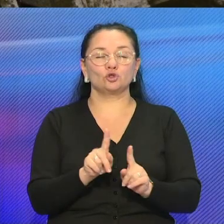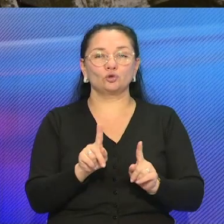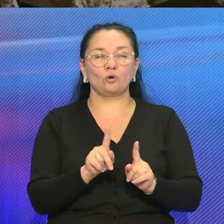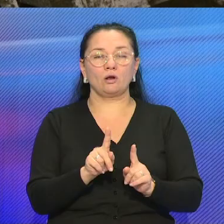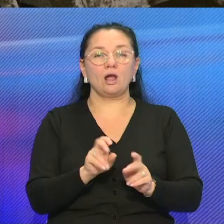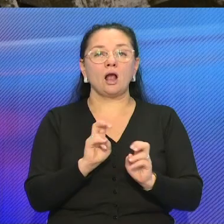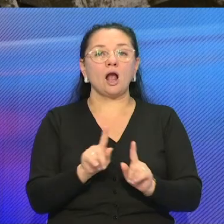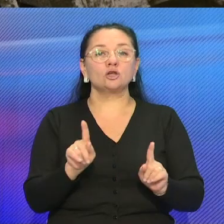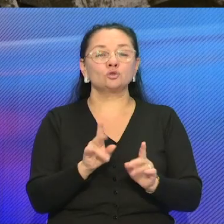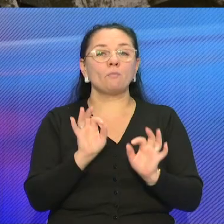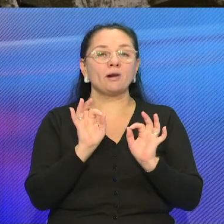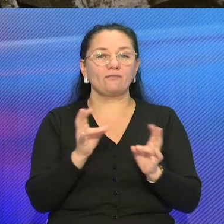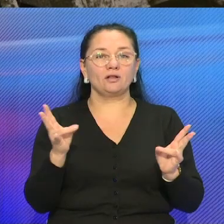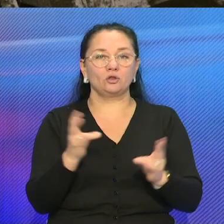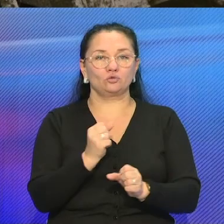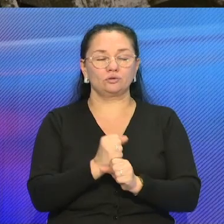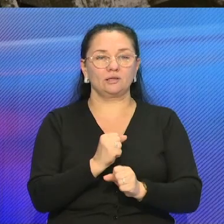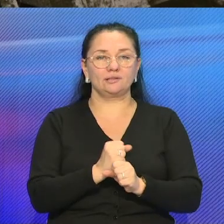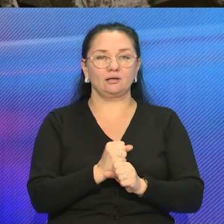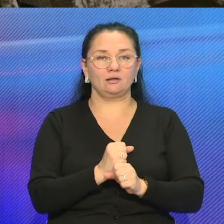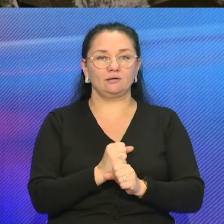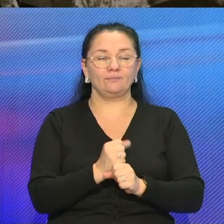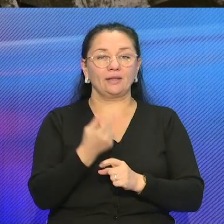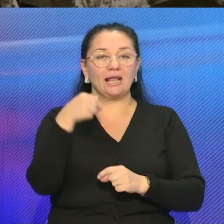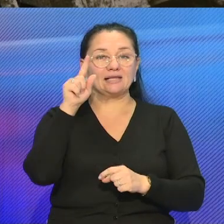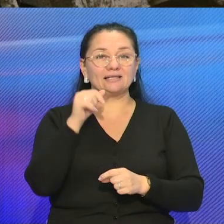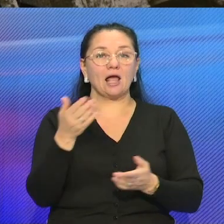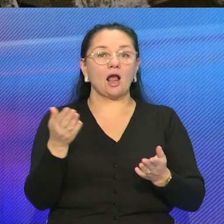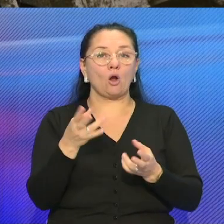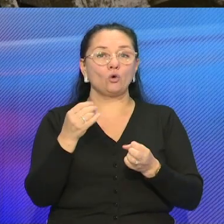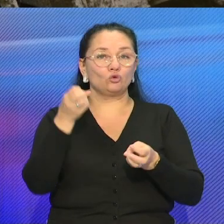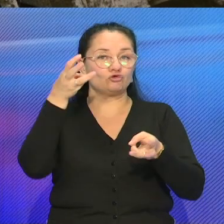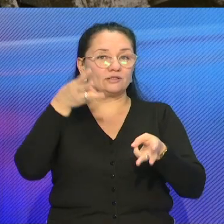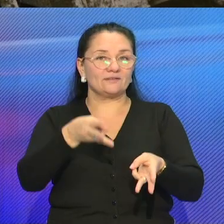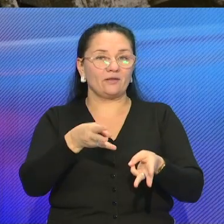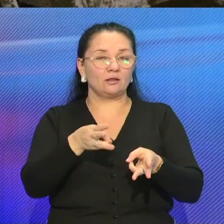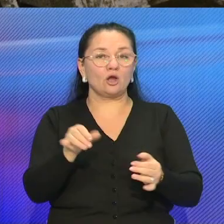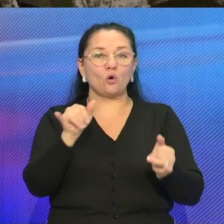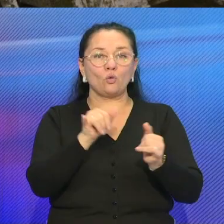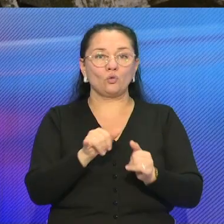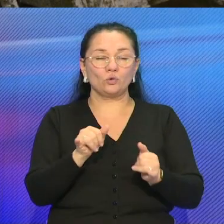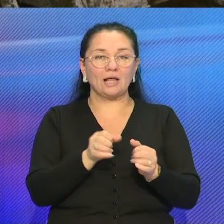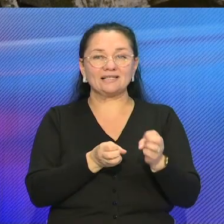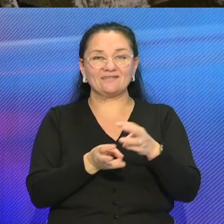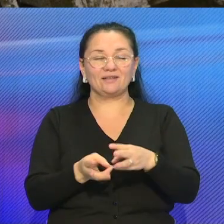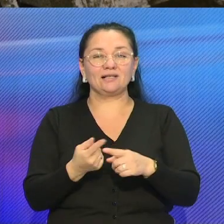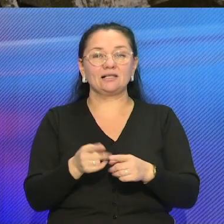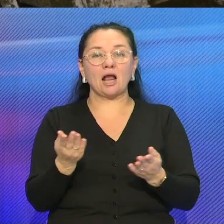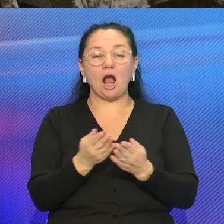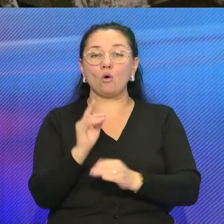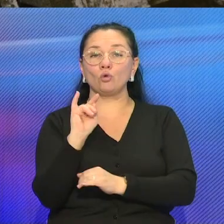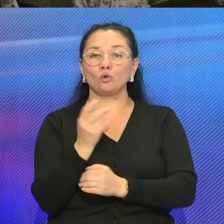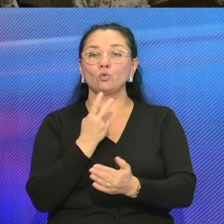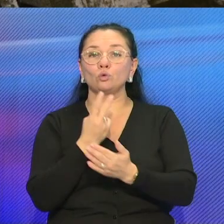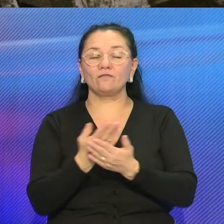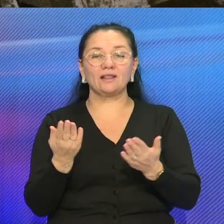мизансцену строить и так далее. Знаю, какой свет у нас, на что светит, какую куклу видно, какую нет,